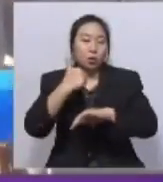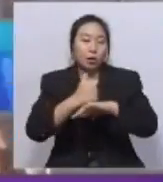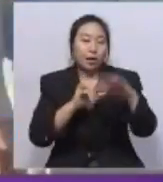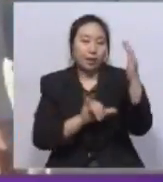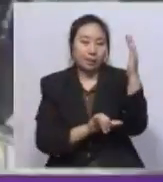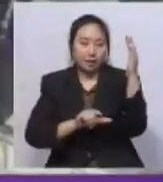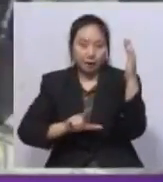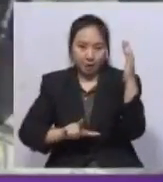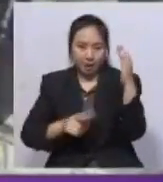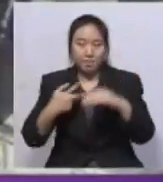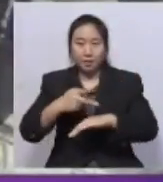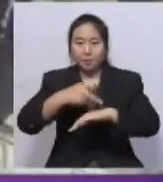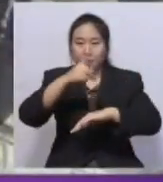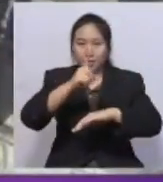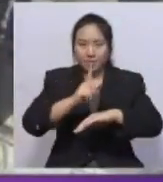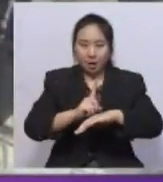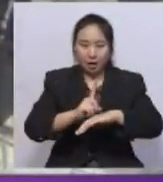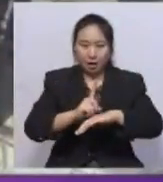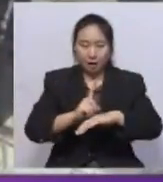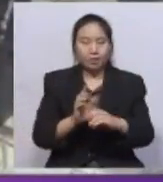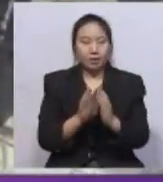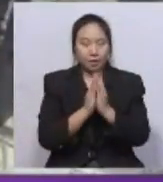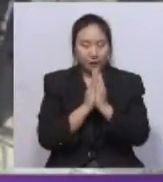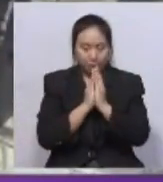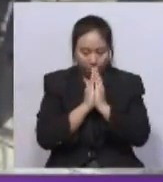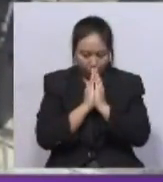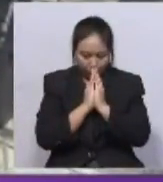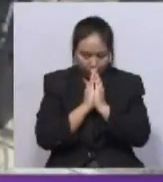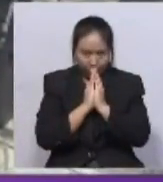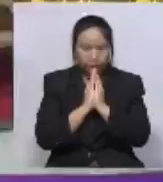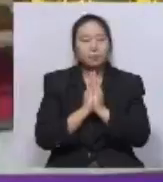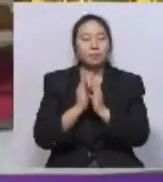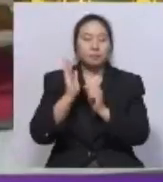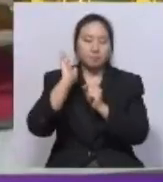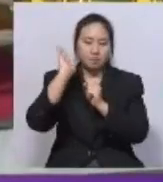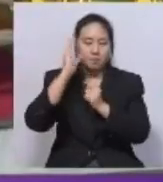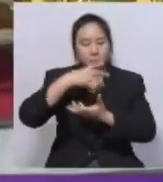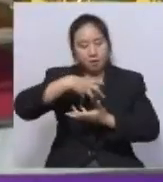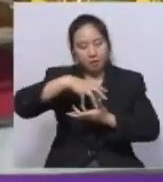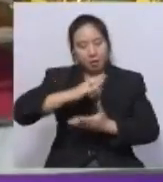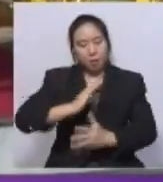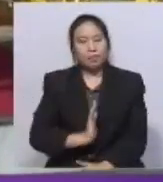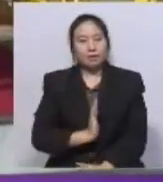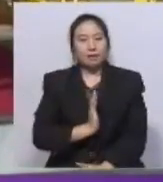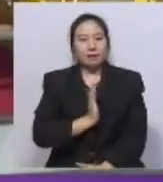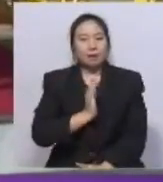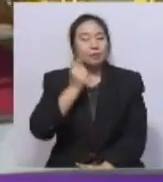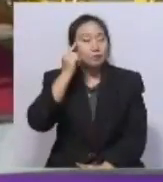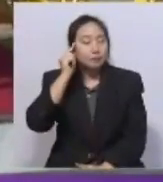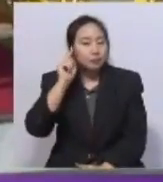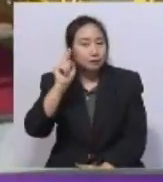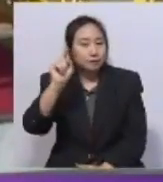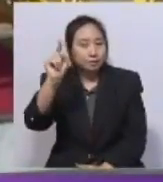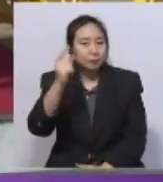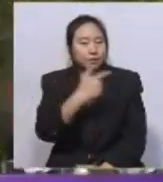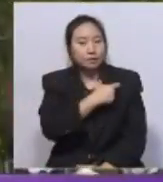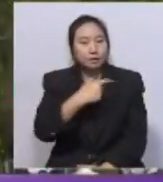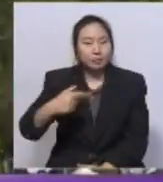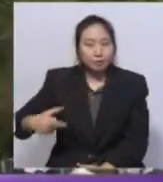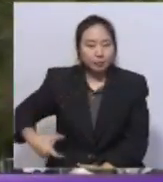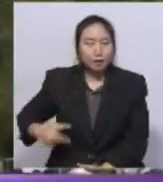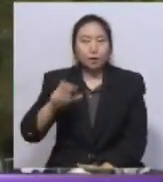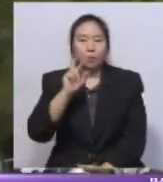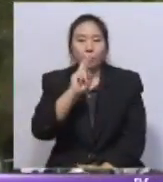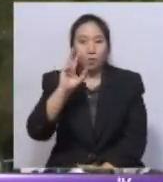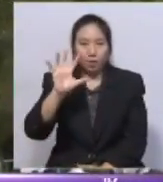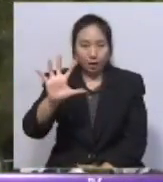จังหวัดยะลาเป็นประธานในพิธีถวายราชสักการะกล่าวราชสดุดีเฉลิมพระเกียรติและรำลึกพระมหากรุณาธิคุณพระบาทสมเด็